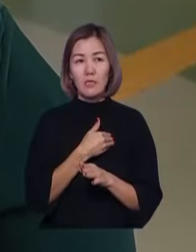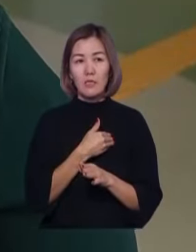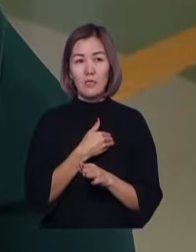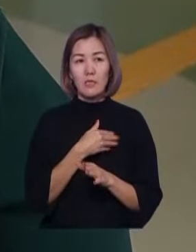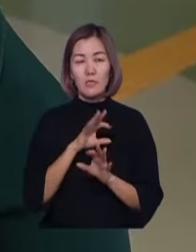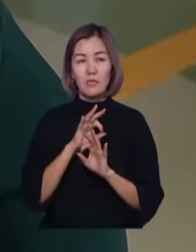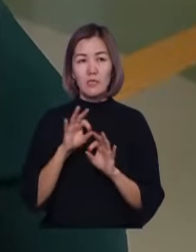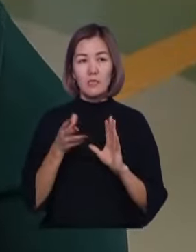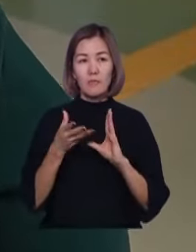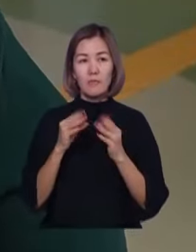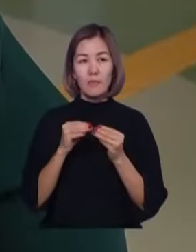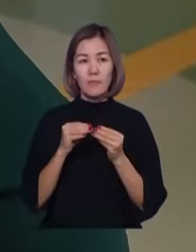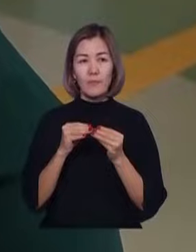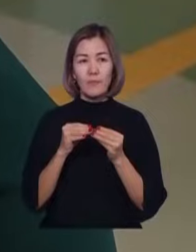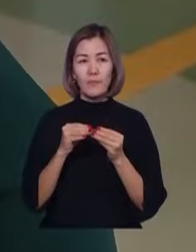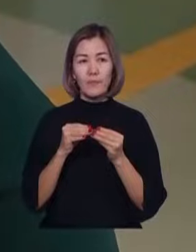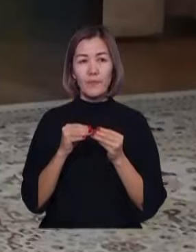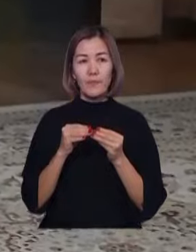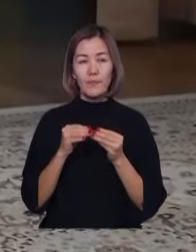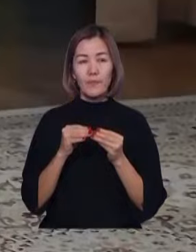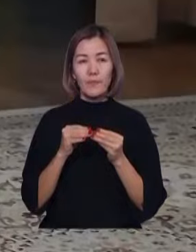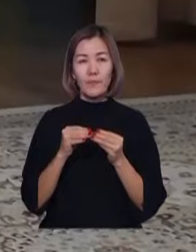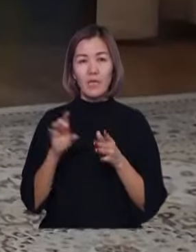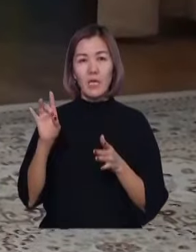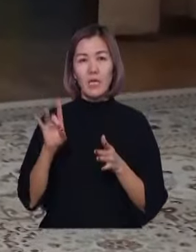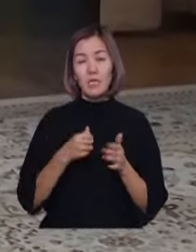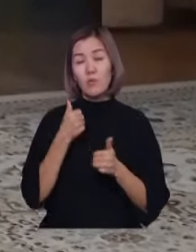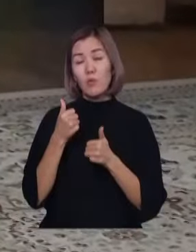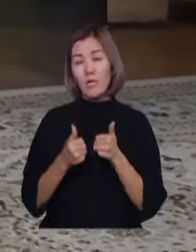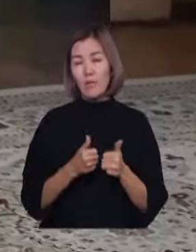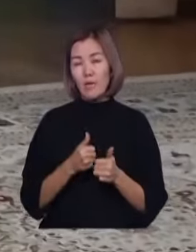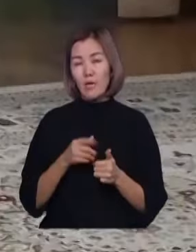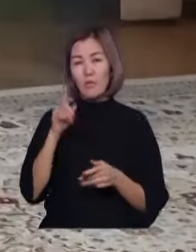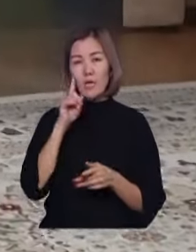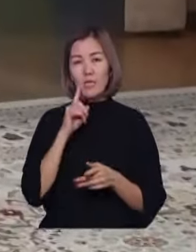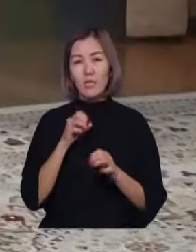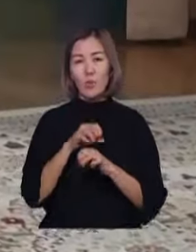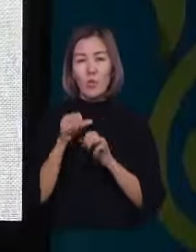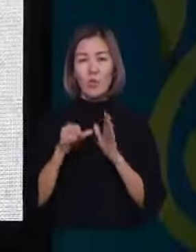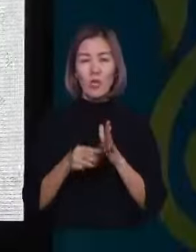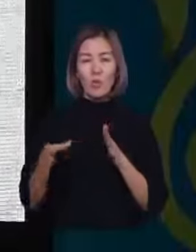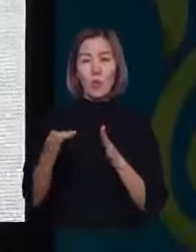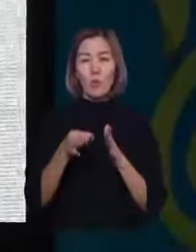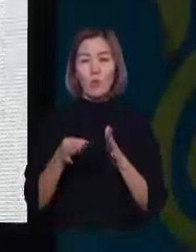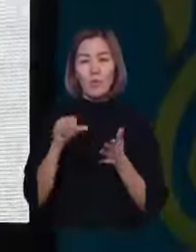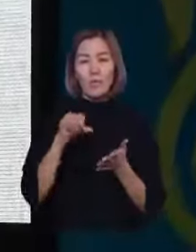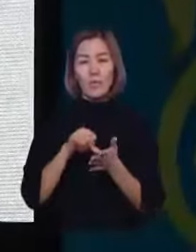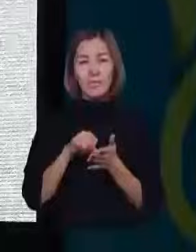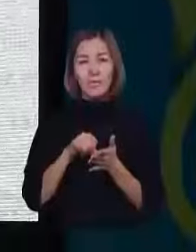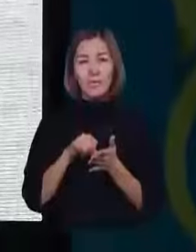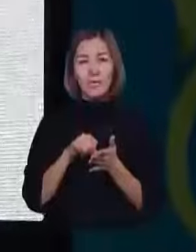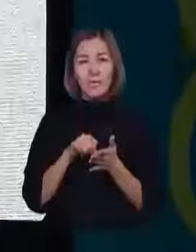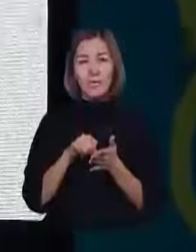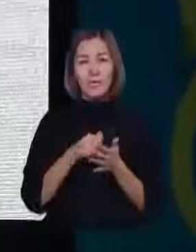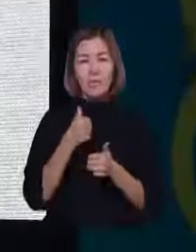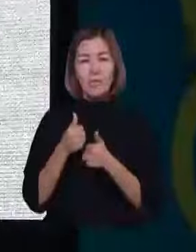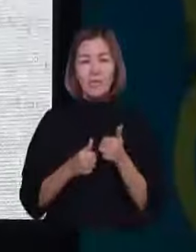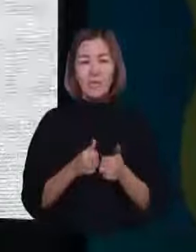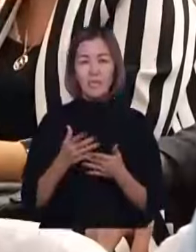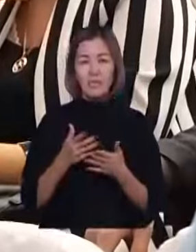жалпы осындай бір мақсат болған. Республикалық байқауға еліміздің 16 облысы қатысты. Сайысқа белгілі филолог, ғалымдар,